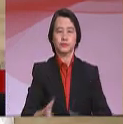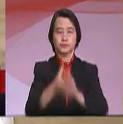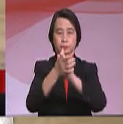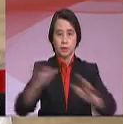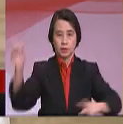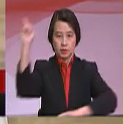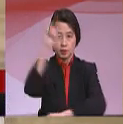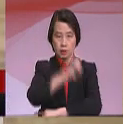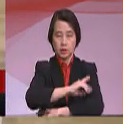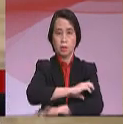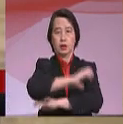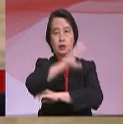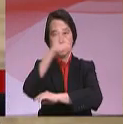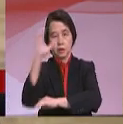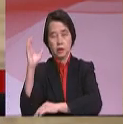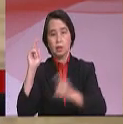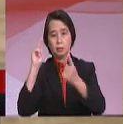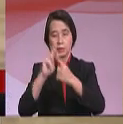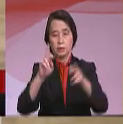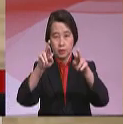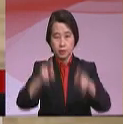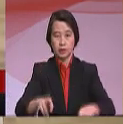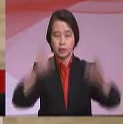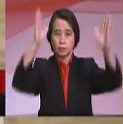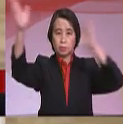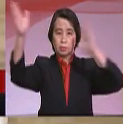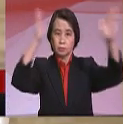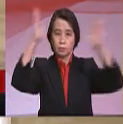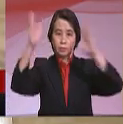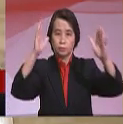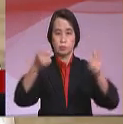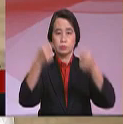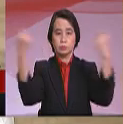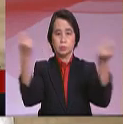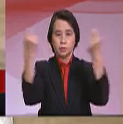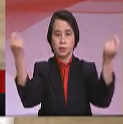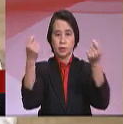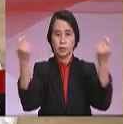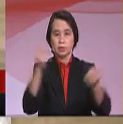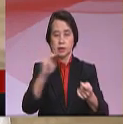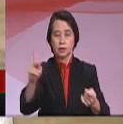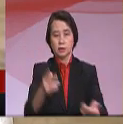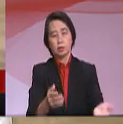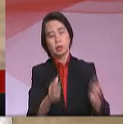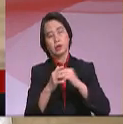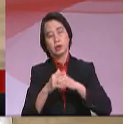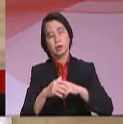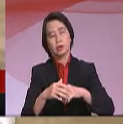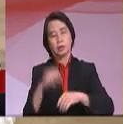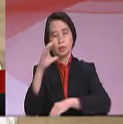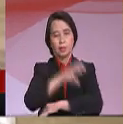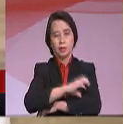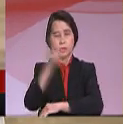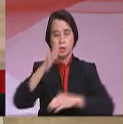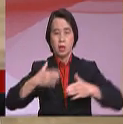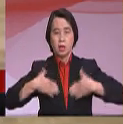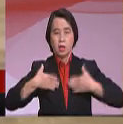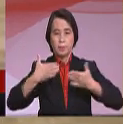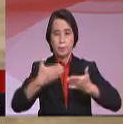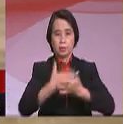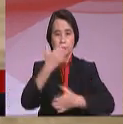Selamat Hari Natal kepada rakyat Malaysia yang meraikannya. Merry Christmas, Happy New